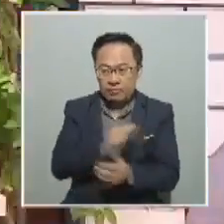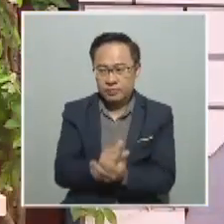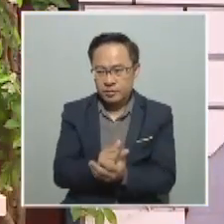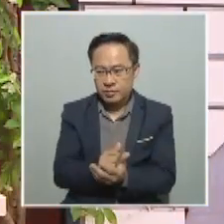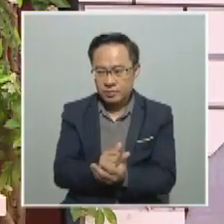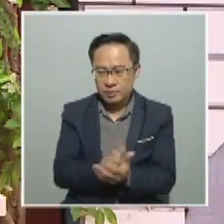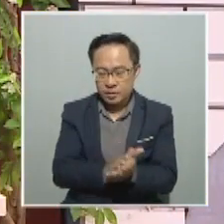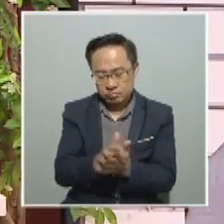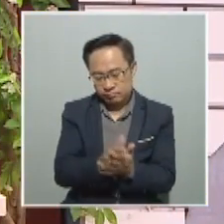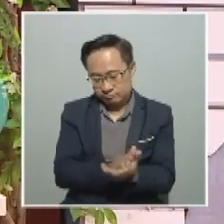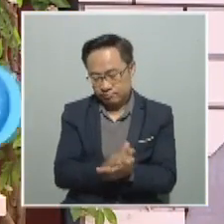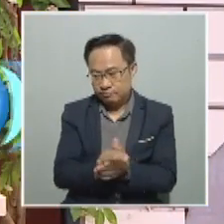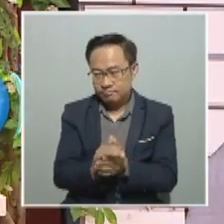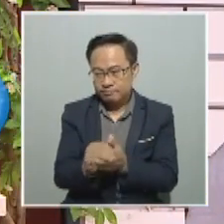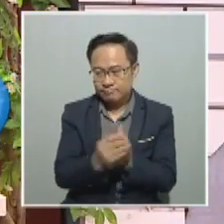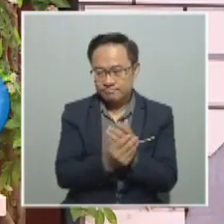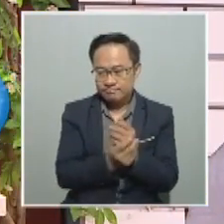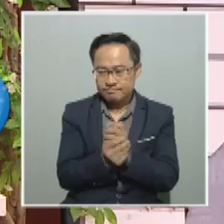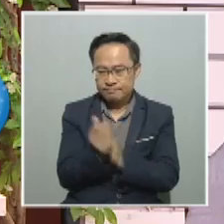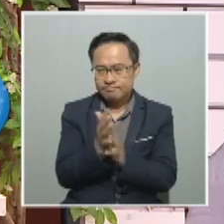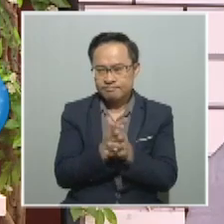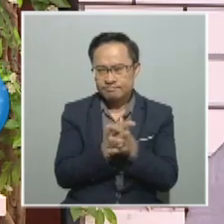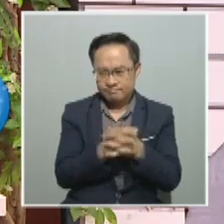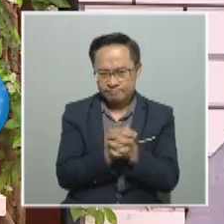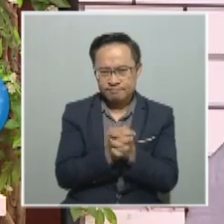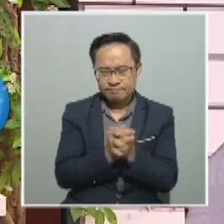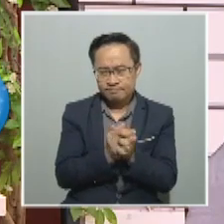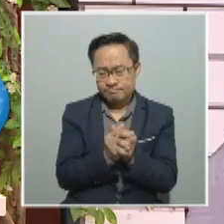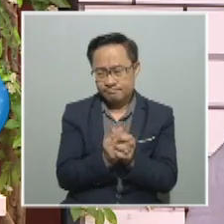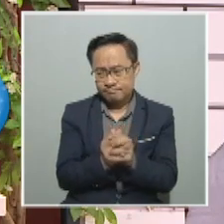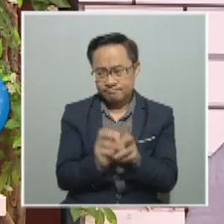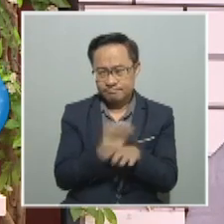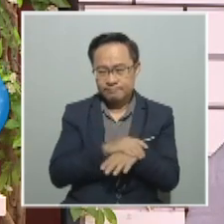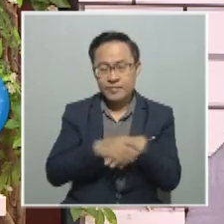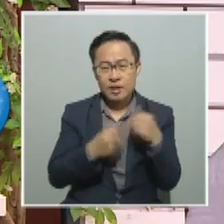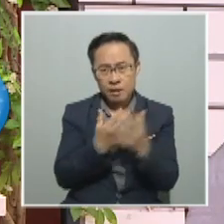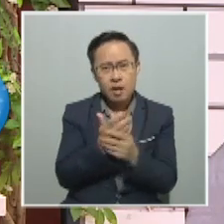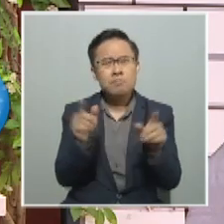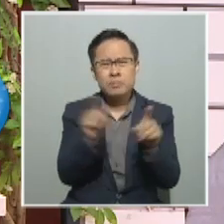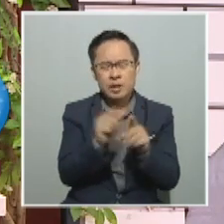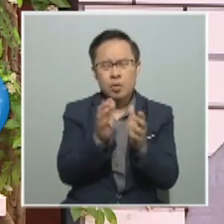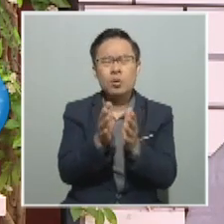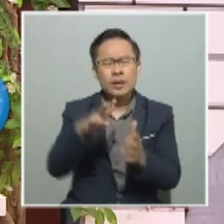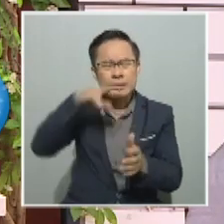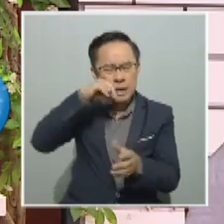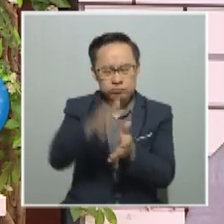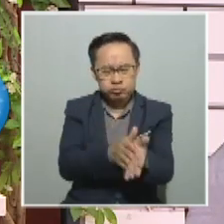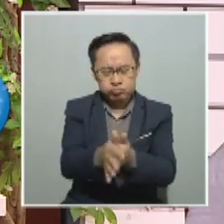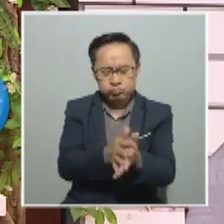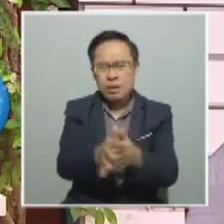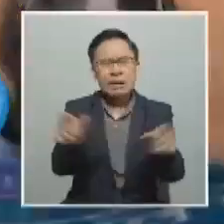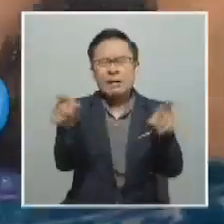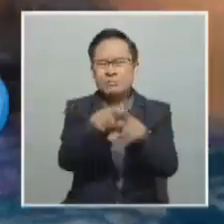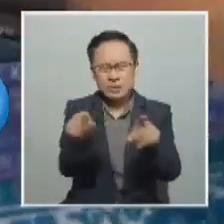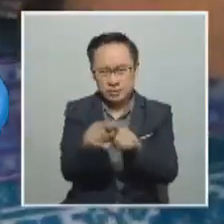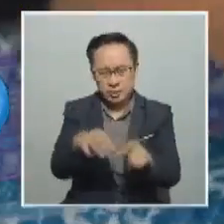แบบนี้โอ้ก็เหมือนพูดไปแล้วเนี่ยขอพูดอีกนิดนึงก็คือว่าคล้ายๆเหมือนกับเราล้างมือด้วยน้ำแร่ด้วยซ้ำ